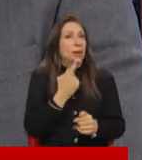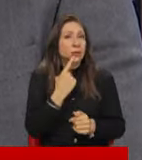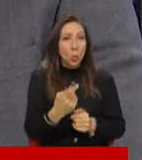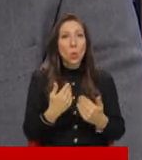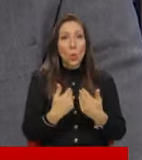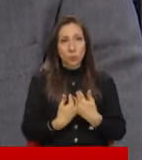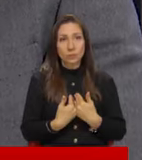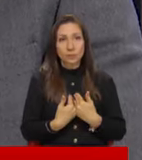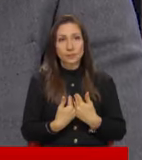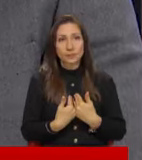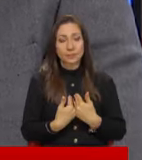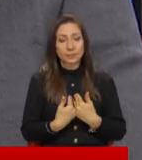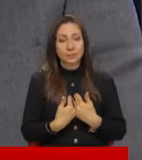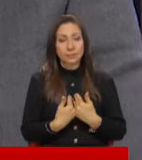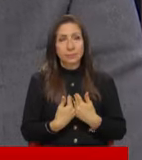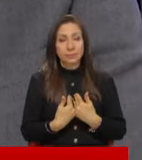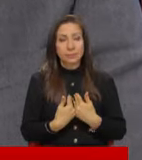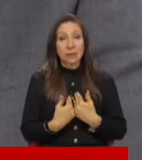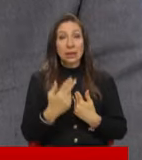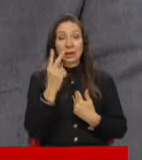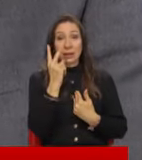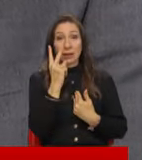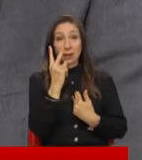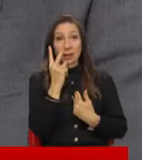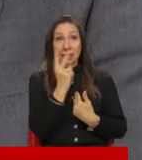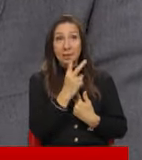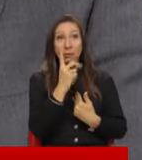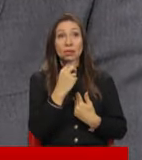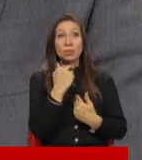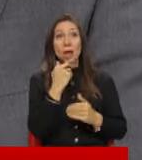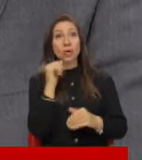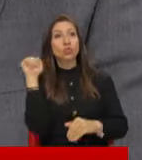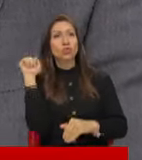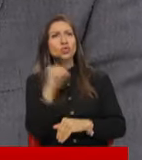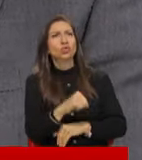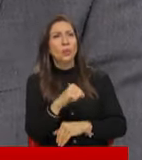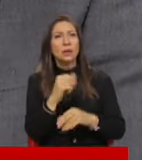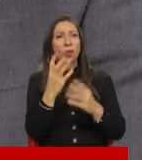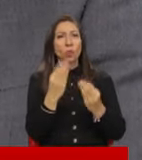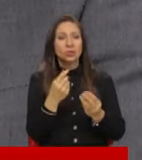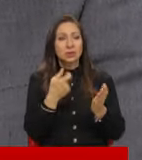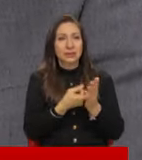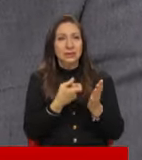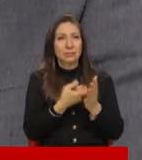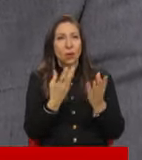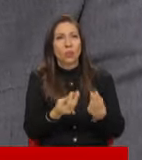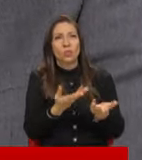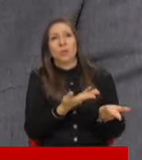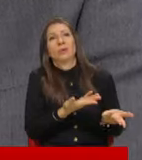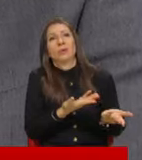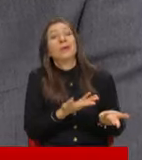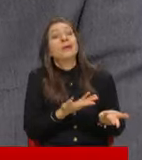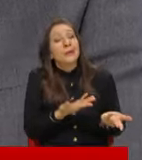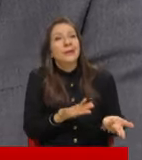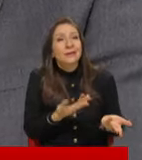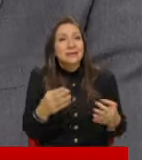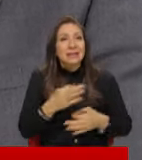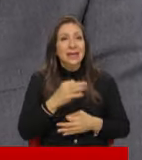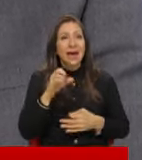ediyorum ki kendisinin bir numaralı düşman ilti isimler haline geldi Dolayısıyla Sayın